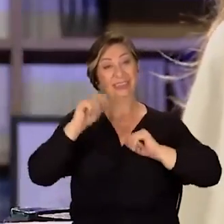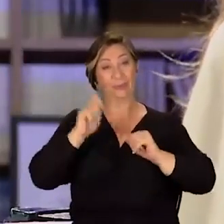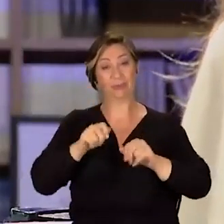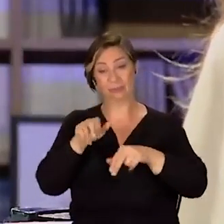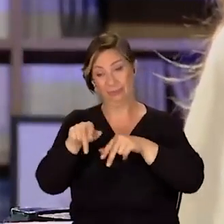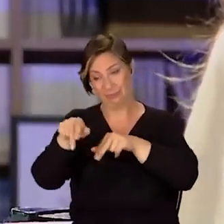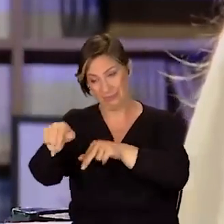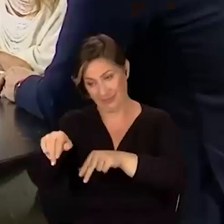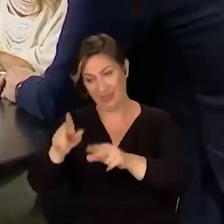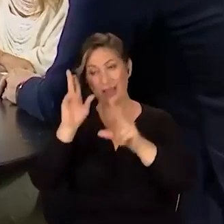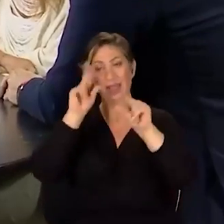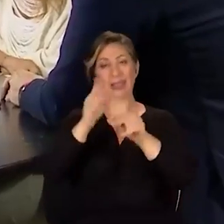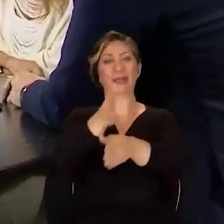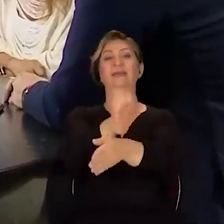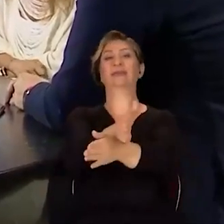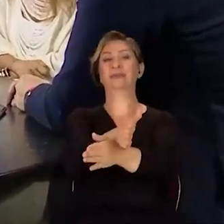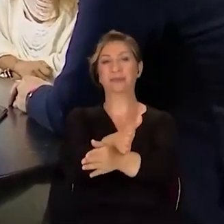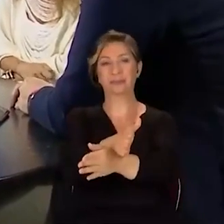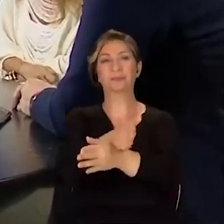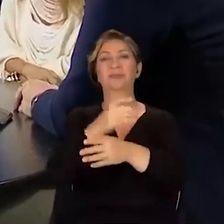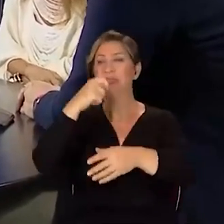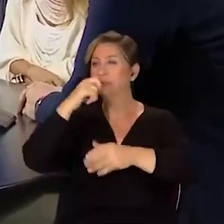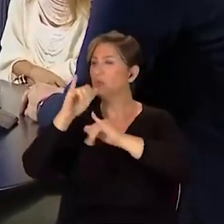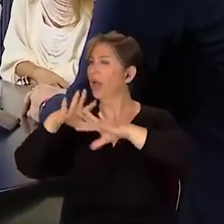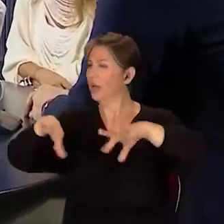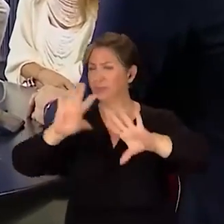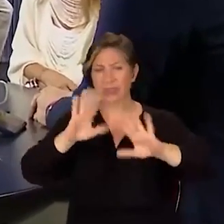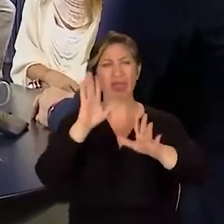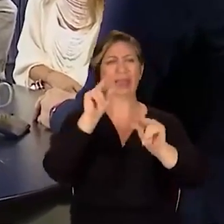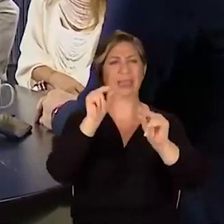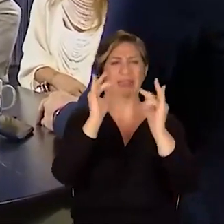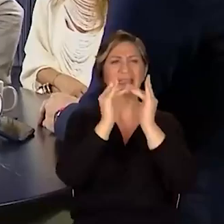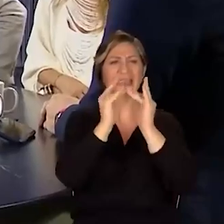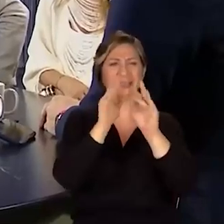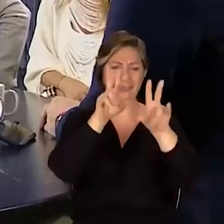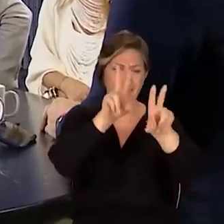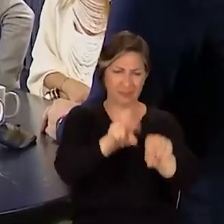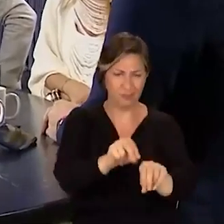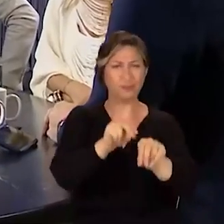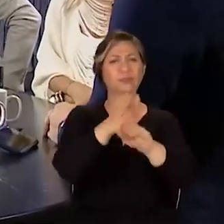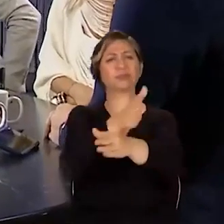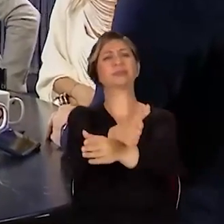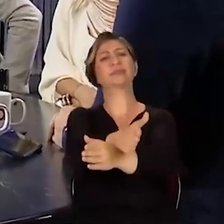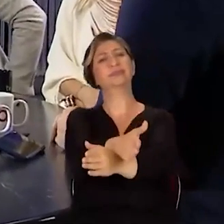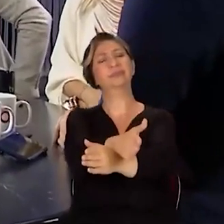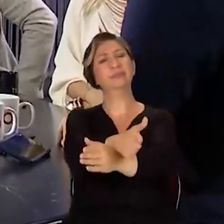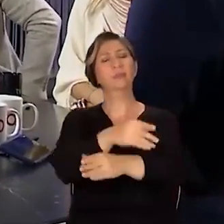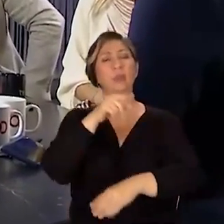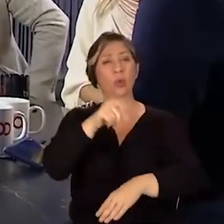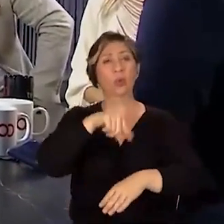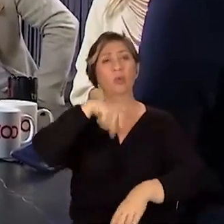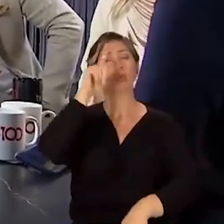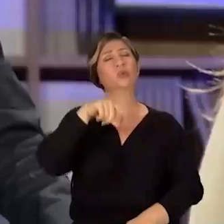pıt pıt pıt pıt. İşte tuvalete gidiyorum, dişimi fırçalıyorum ve yatağa yatıyorum, uzanıyorum. Ve o